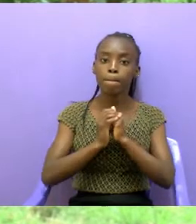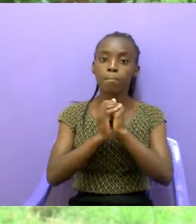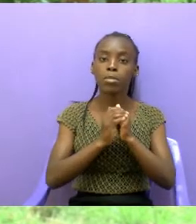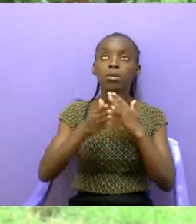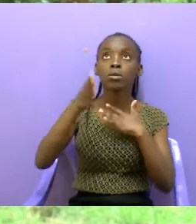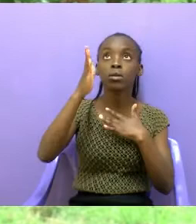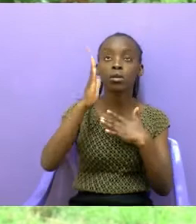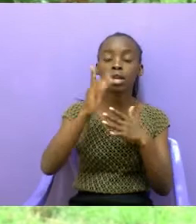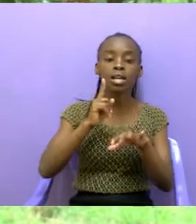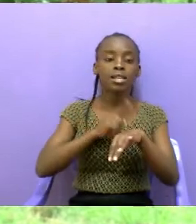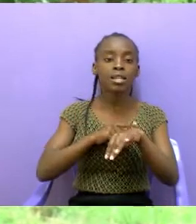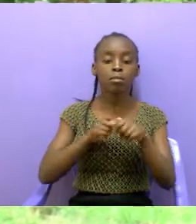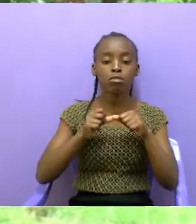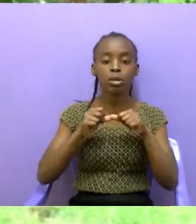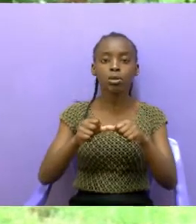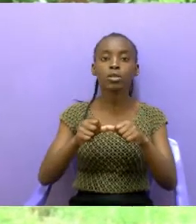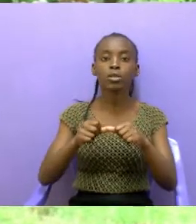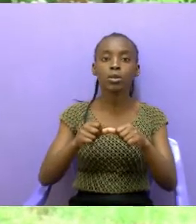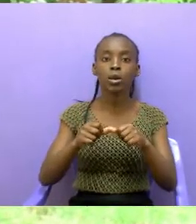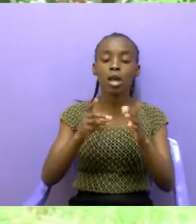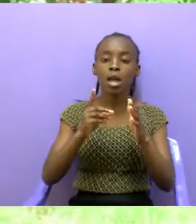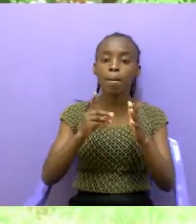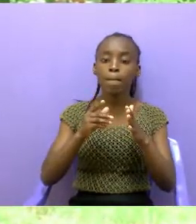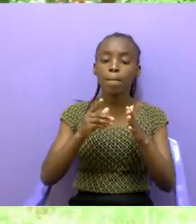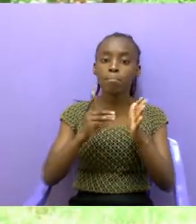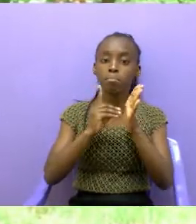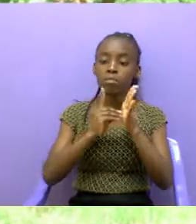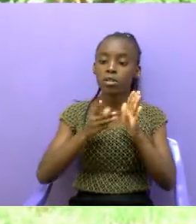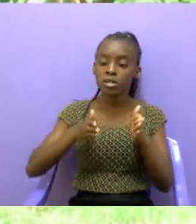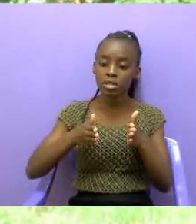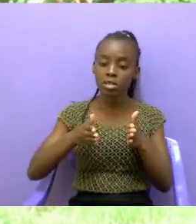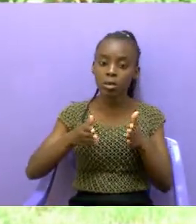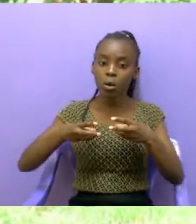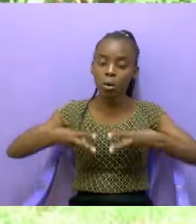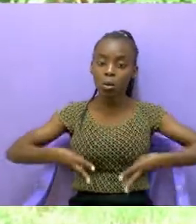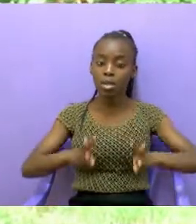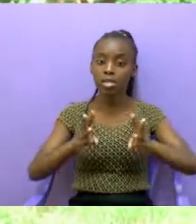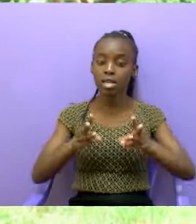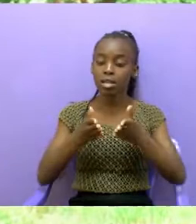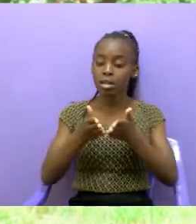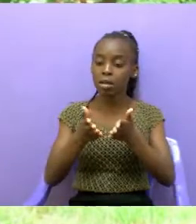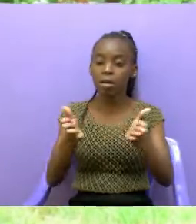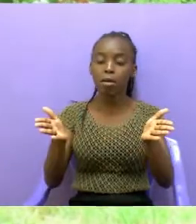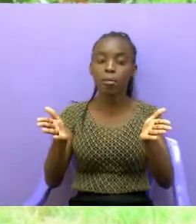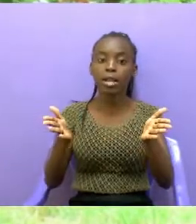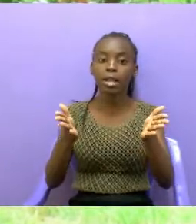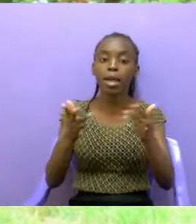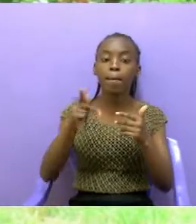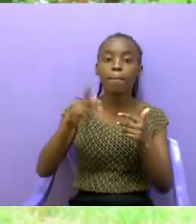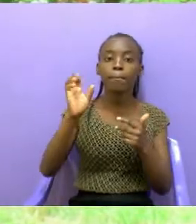Na walipokuwa wanaendelea, kuna njia zilifunguka. Mtumishi wa Mungu Peter alipokuwa gerezani, alipojua Mungu